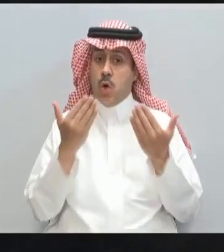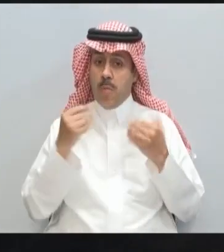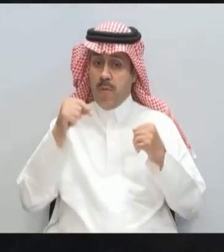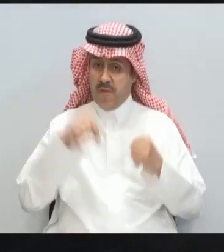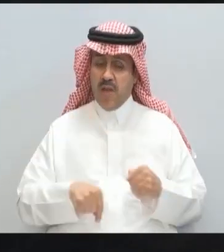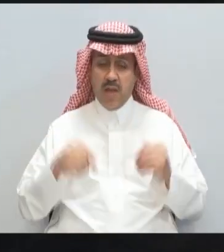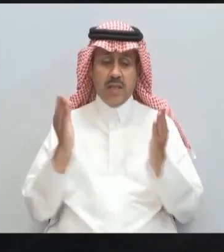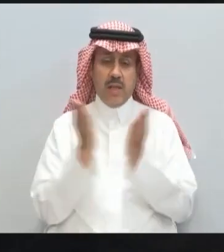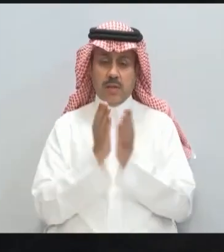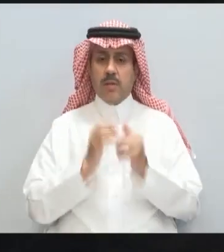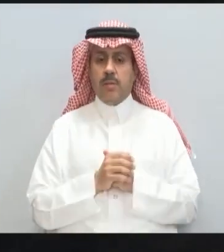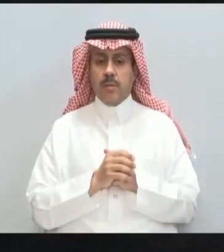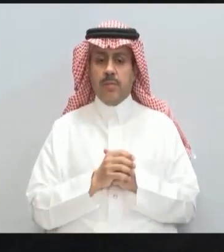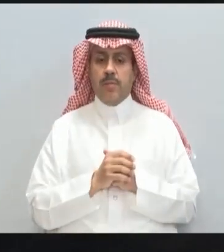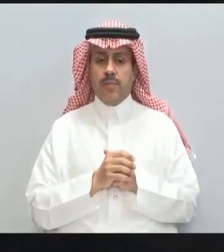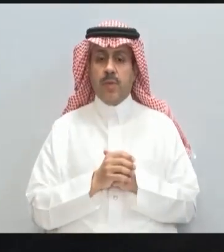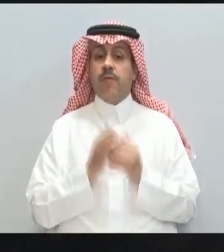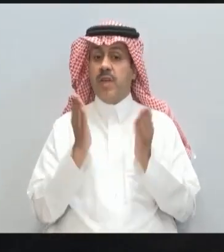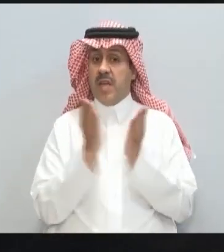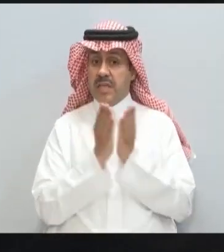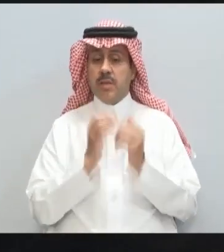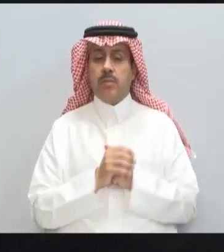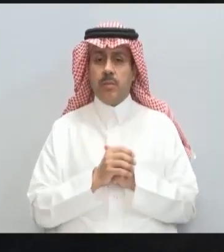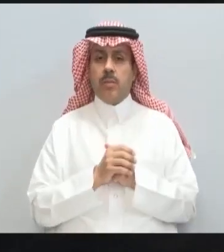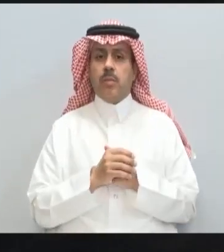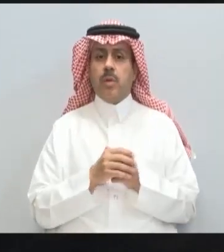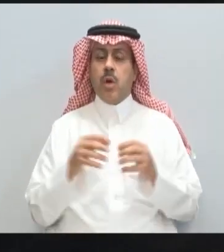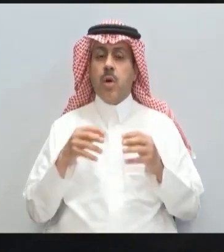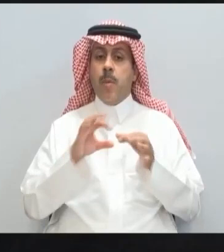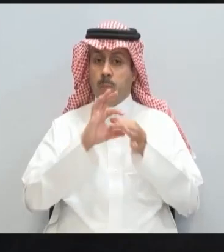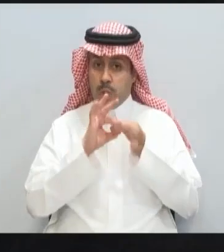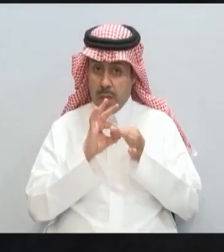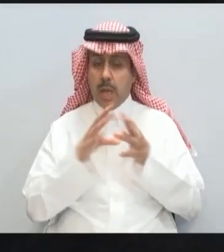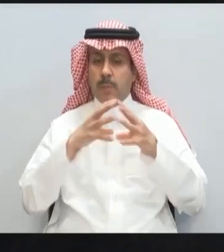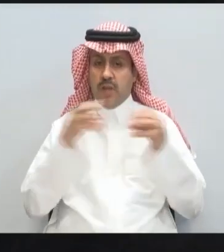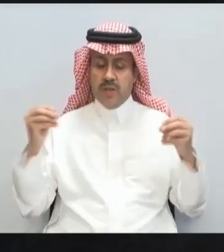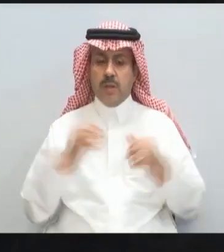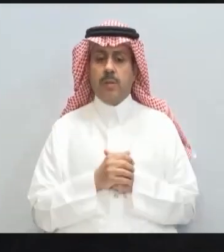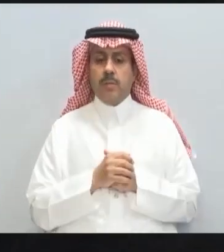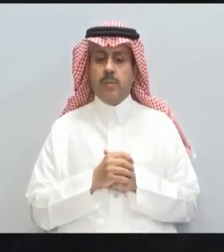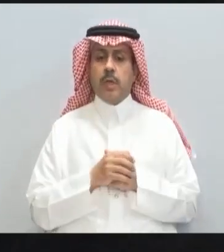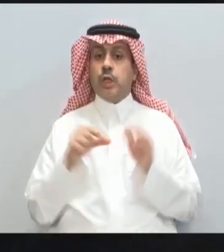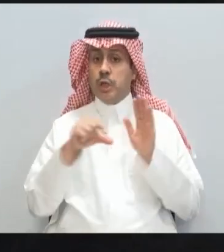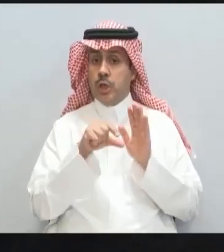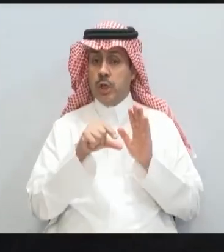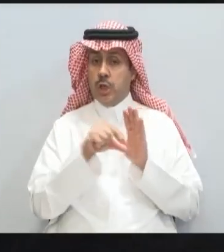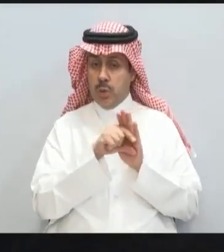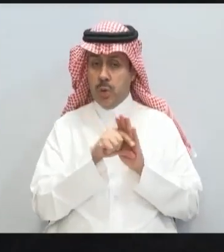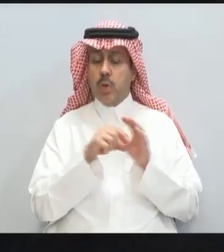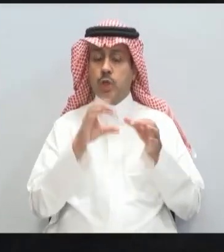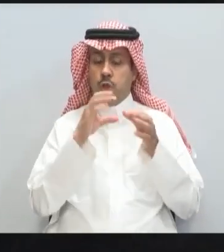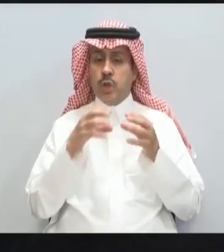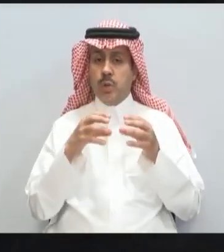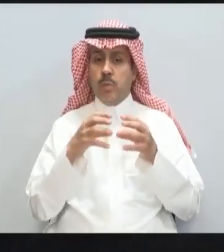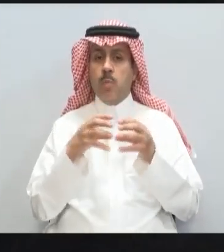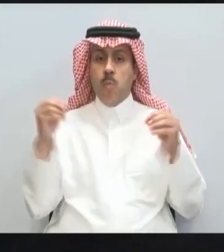واهلا وسهلا بكم معنا في درس من الدروس المتعلقه بالتفسير درسنا باذن الله تعالى هو مراجعه